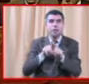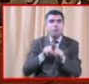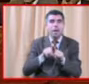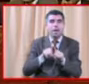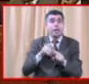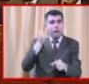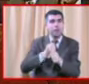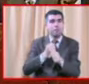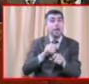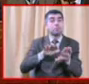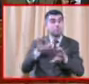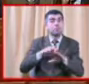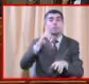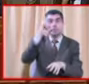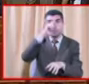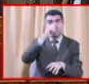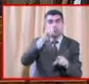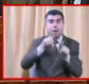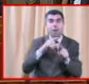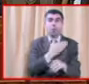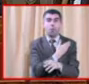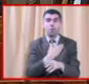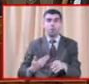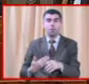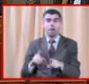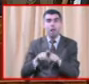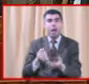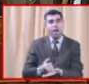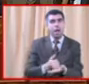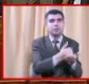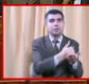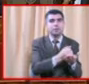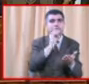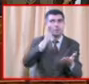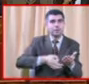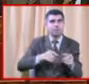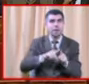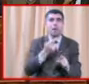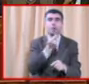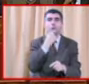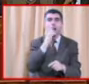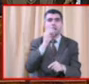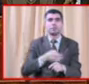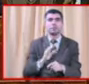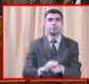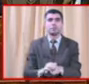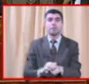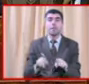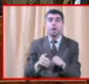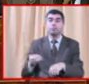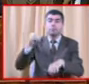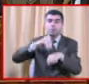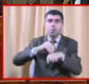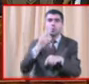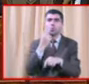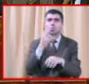جري ويترجم إرادة الحكومة لإصلاح منظومة الأدوية، لكن لابد أن نسجل جوج